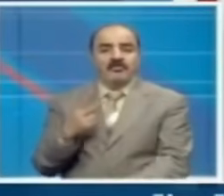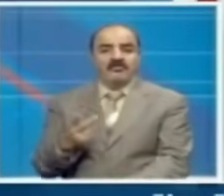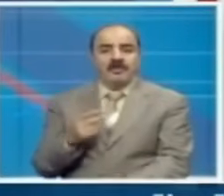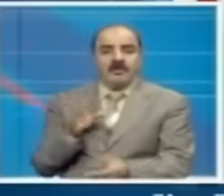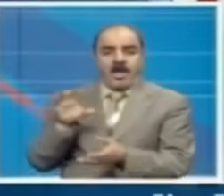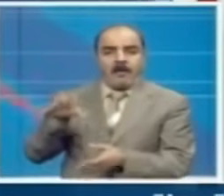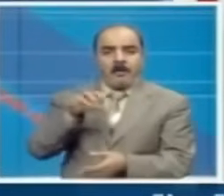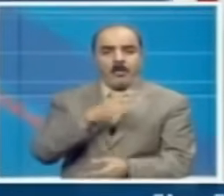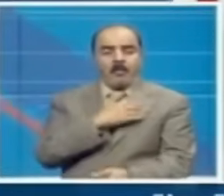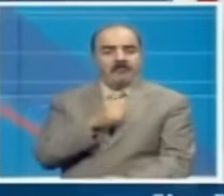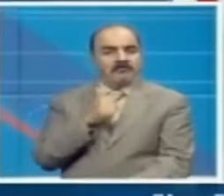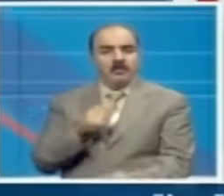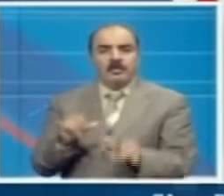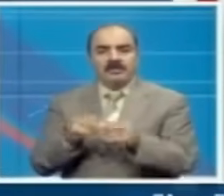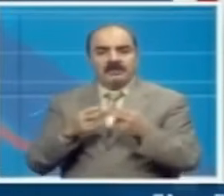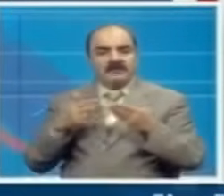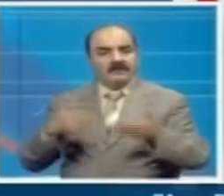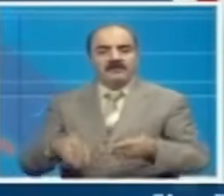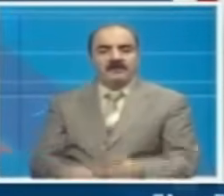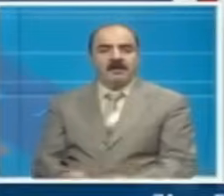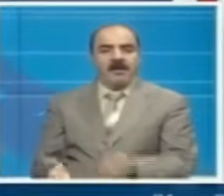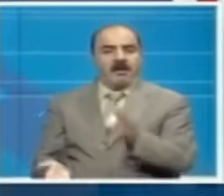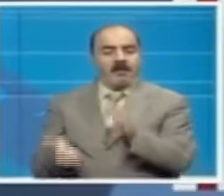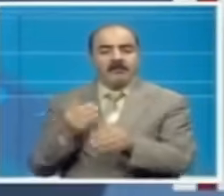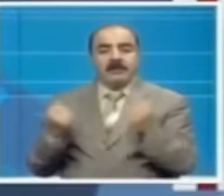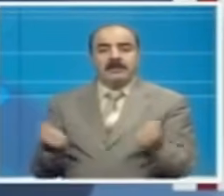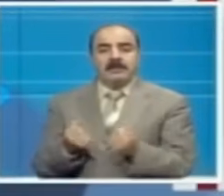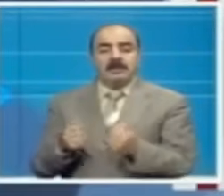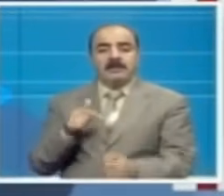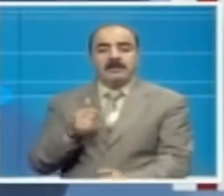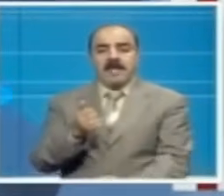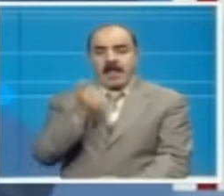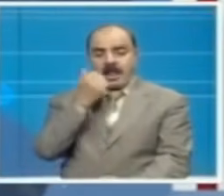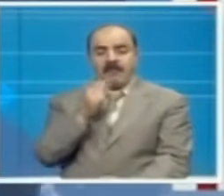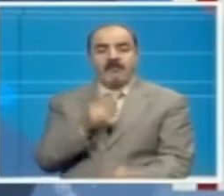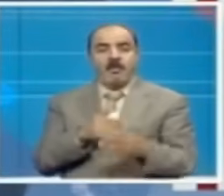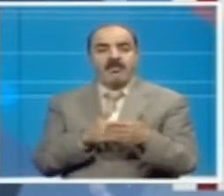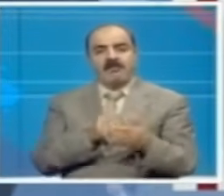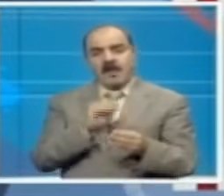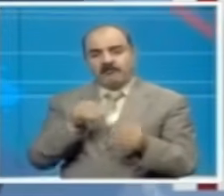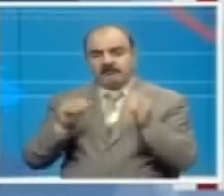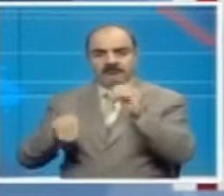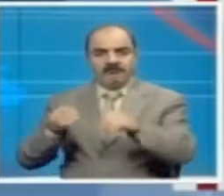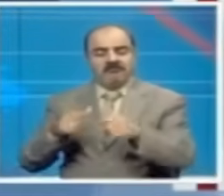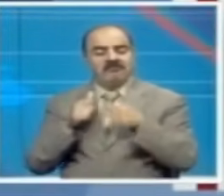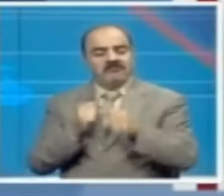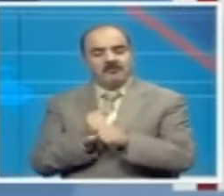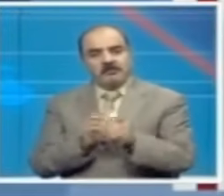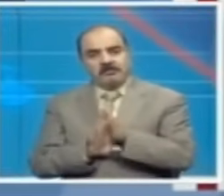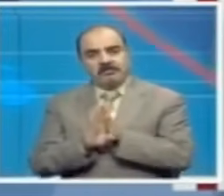322 مجمعا حكوميا. وأشار آمنة إلى تدريب أكثر من 6,000 موظف لرفع مهاراتهم